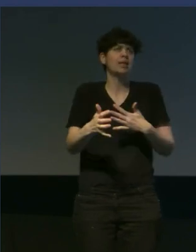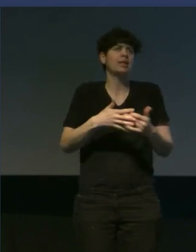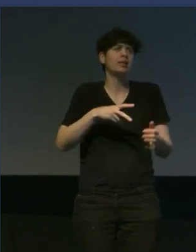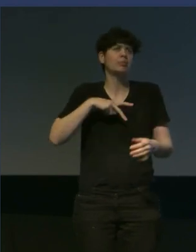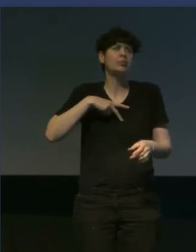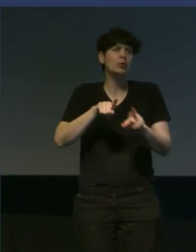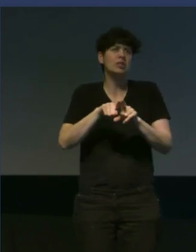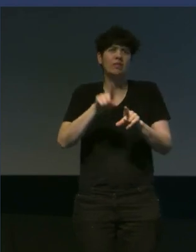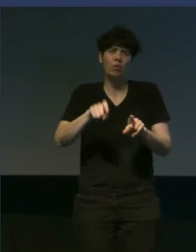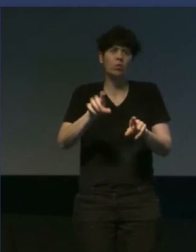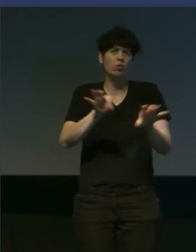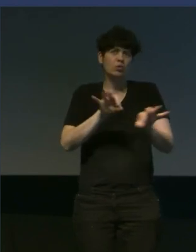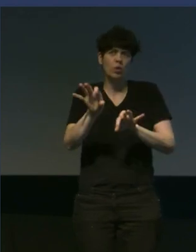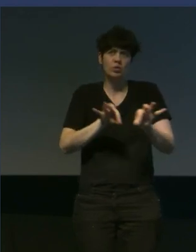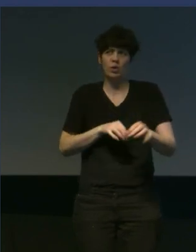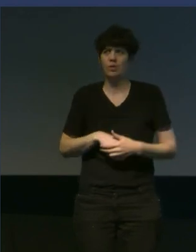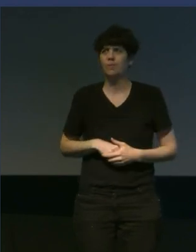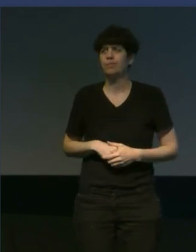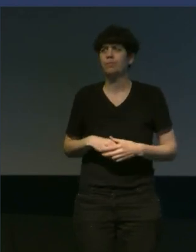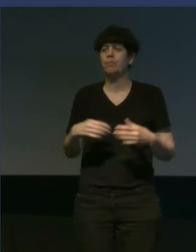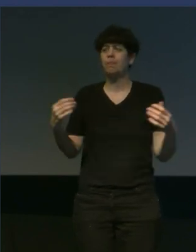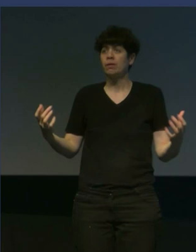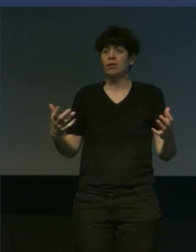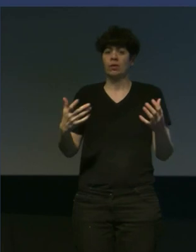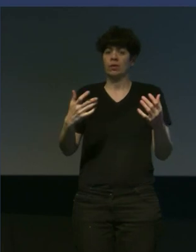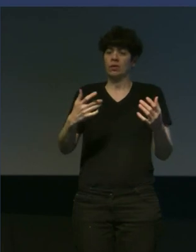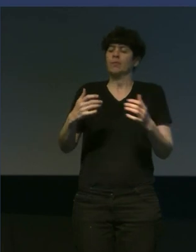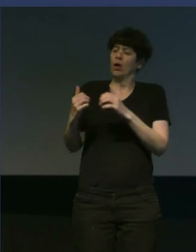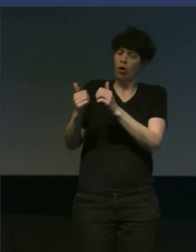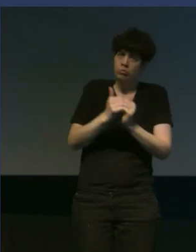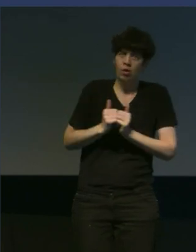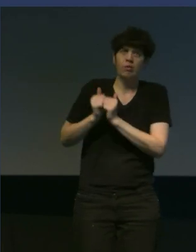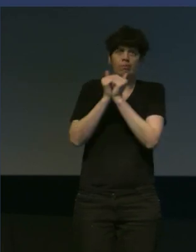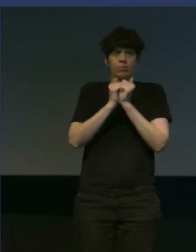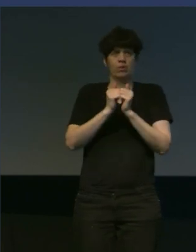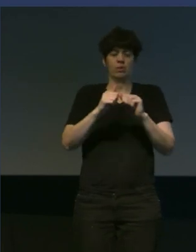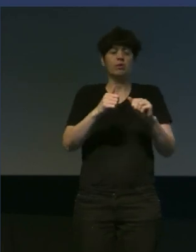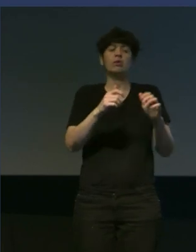souvent. Donc, mais voilà, après, on a tout relu ensemble.